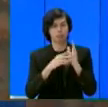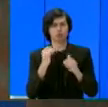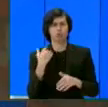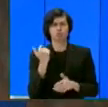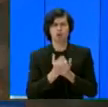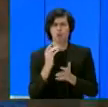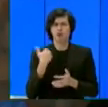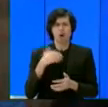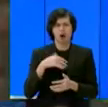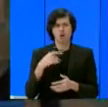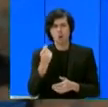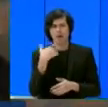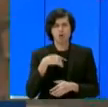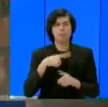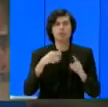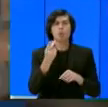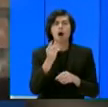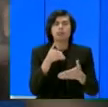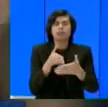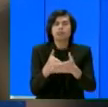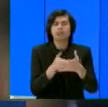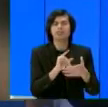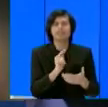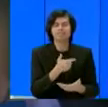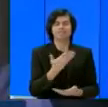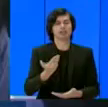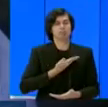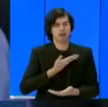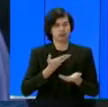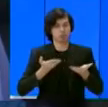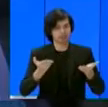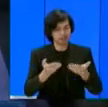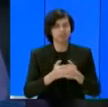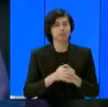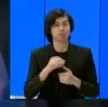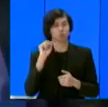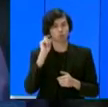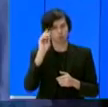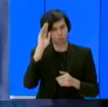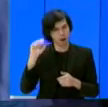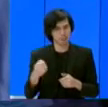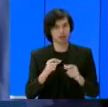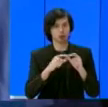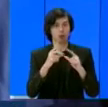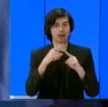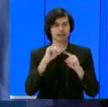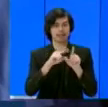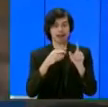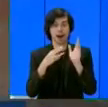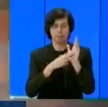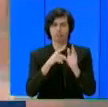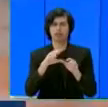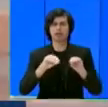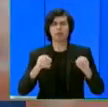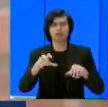berobat, namun keterbatasan ekonomi membuatnya harus menerima keadaan. Sang suami hanya bekerja serabutan dan sebagai